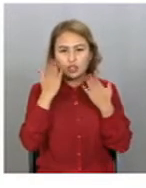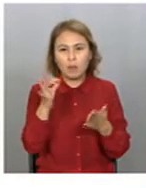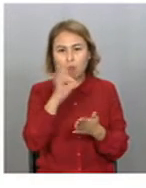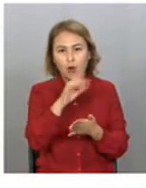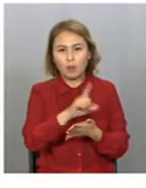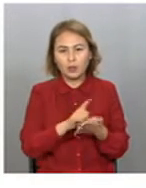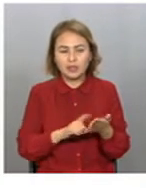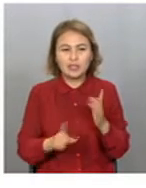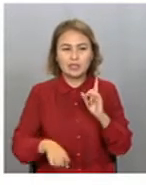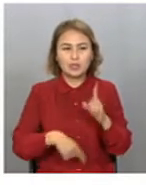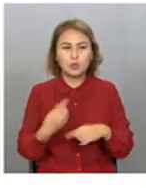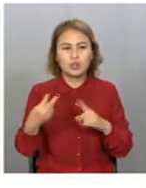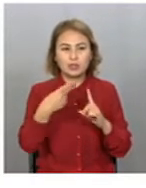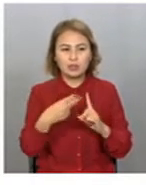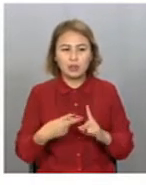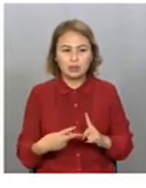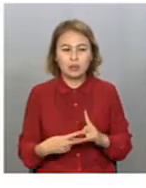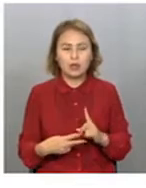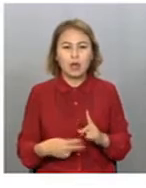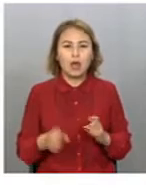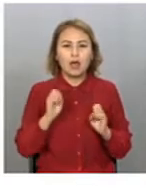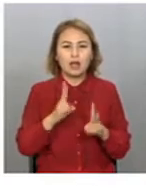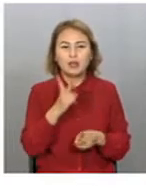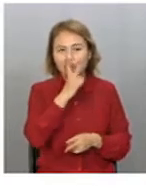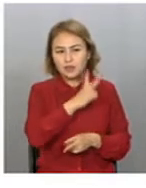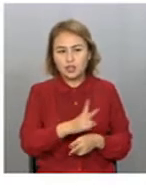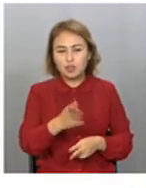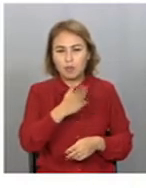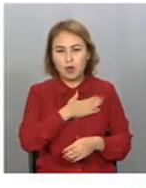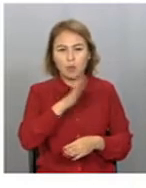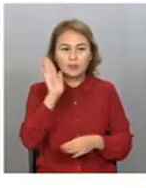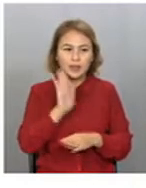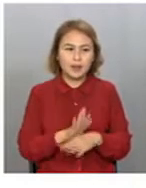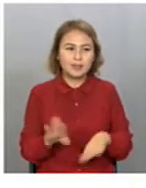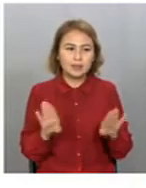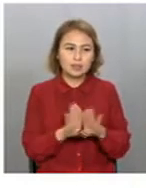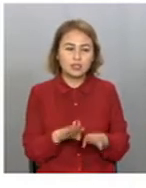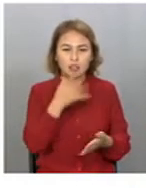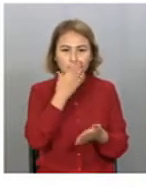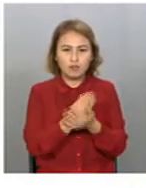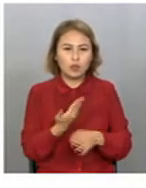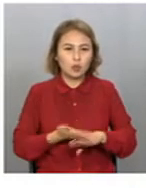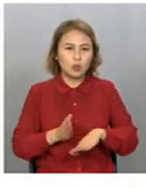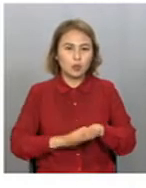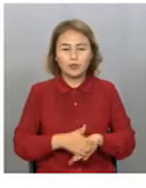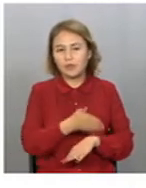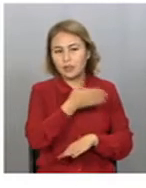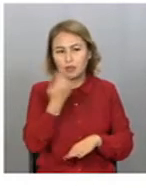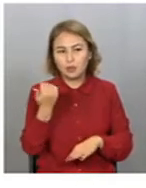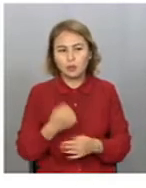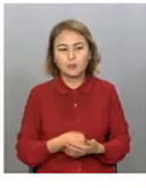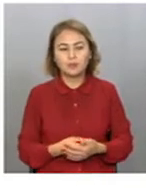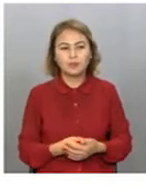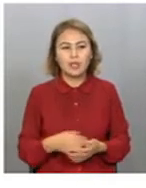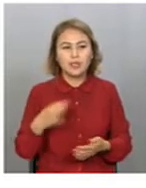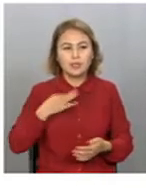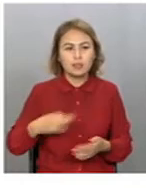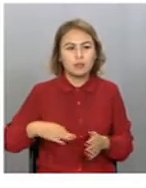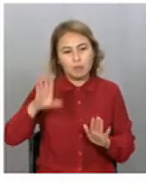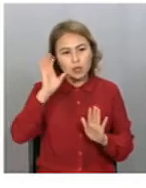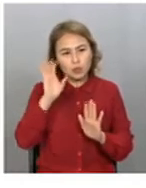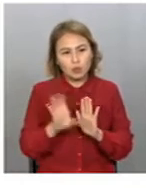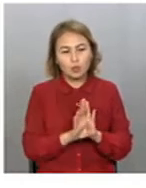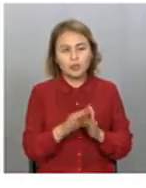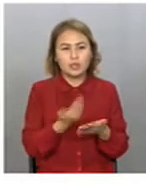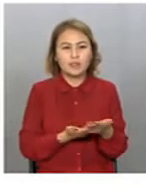поводу следующей цитаты. «Как видишь, в моем наказе нет ничего трудного», – говорит отец. «А сын